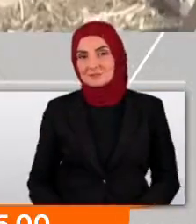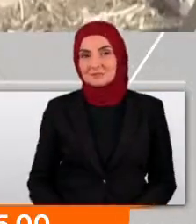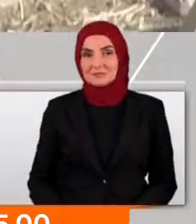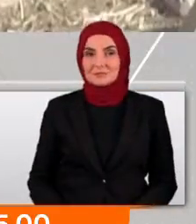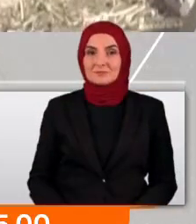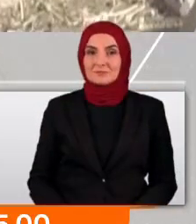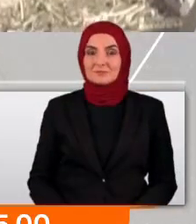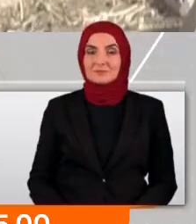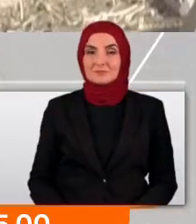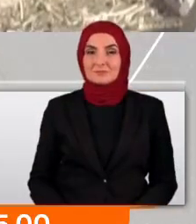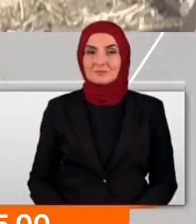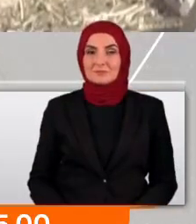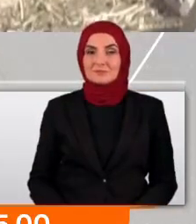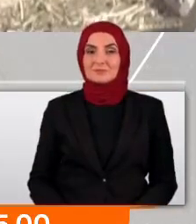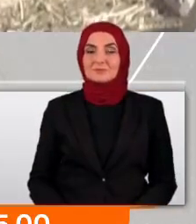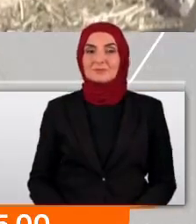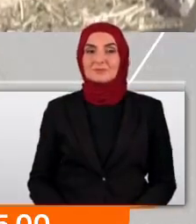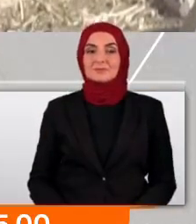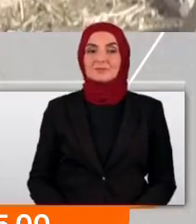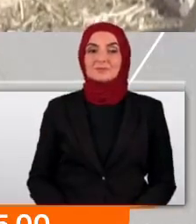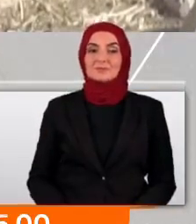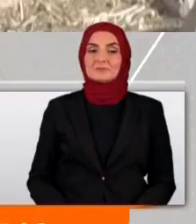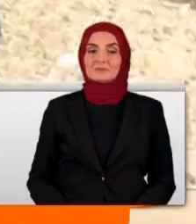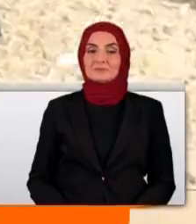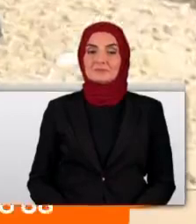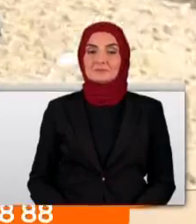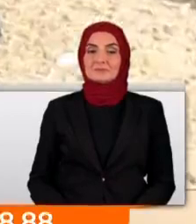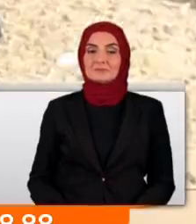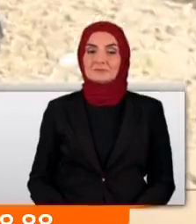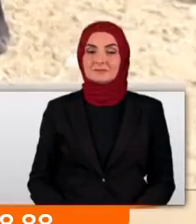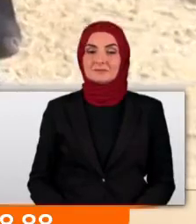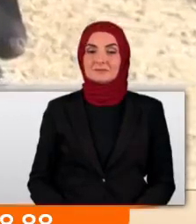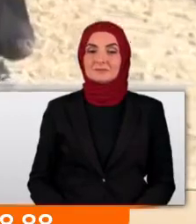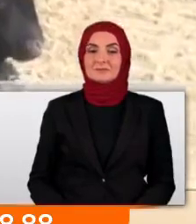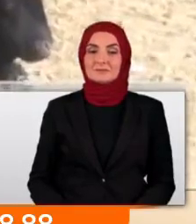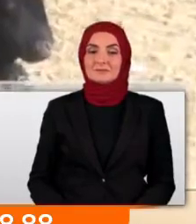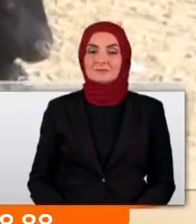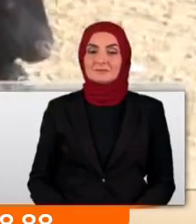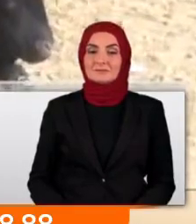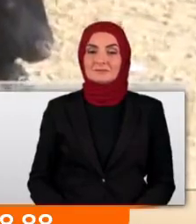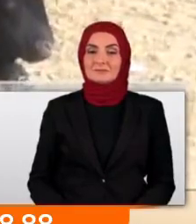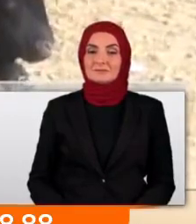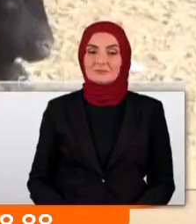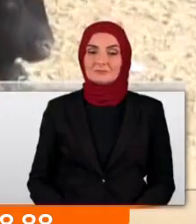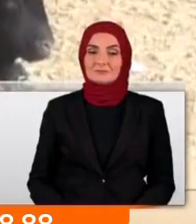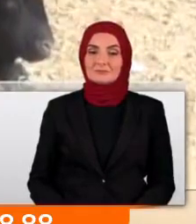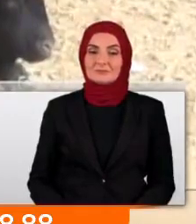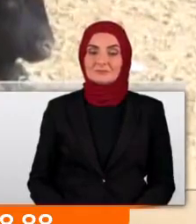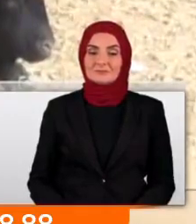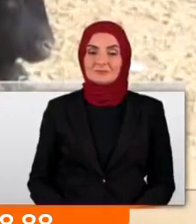mutluluğu, işte yaşayan meliyor sesi geliyor böyle. Hepsi bir umut işte. Bunları evlatlarım gibi seviyorum ben. Ben bunları çok